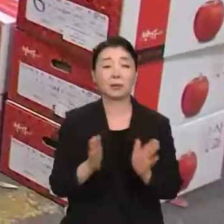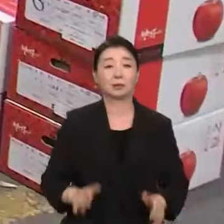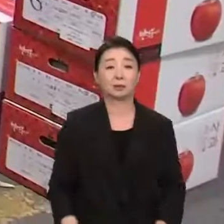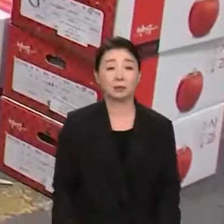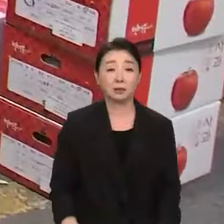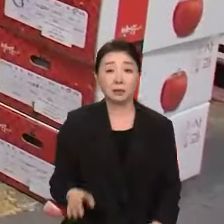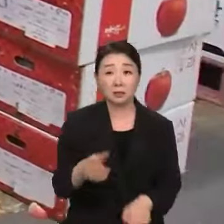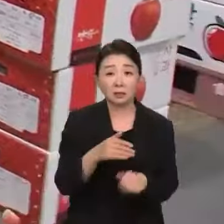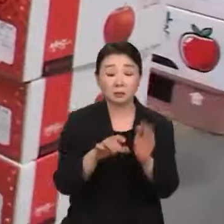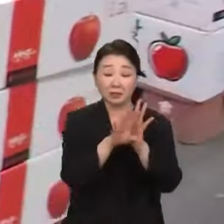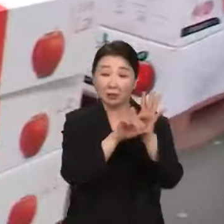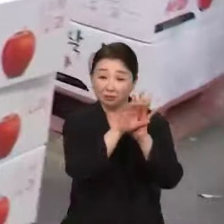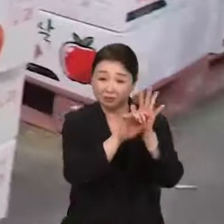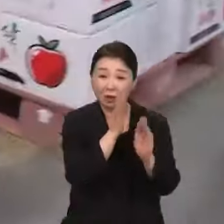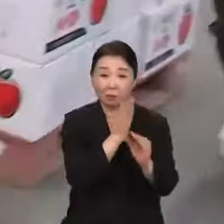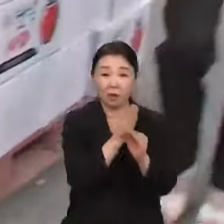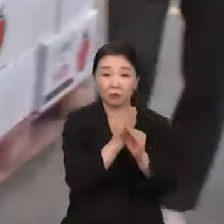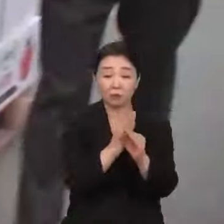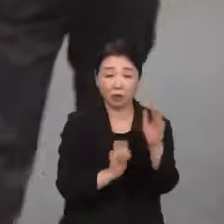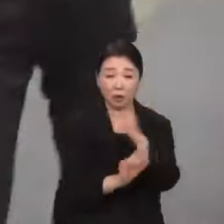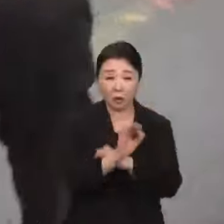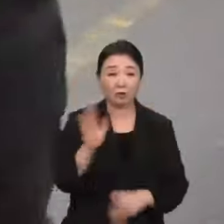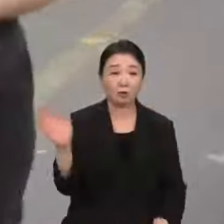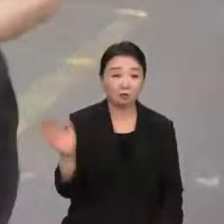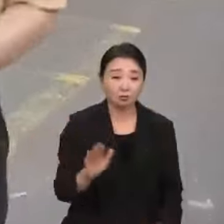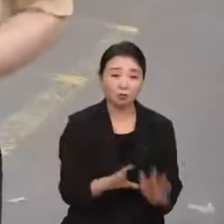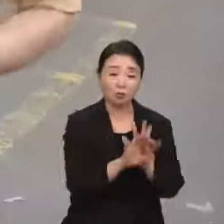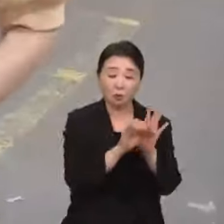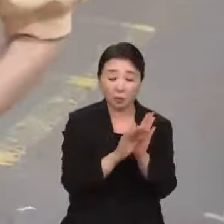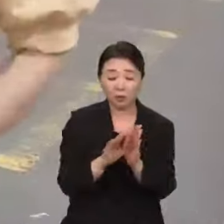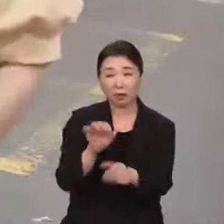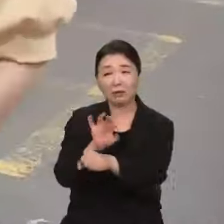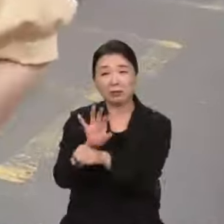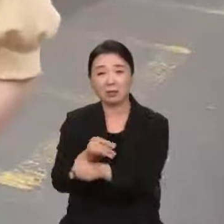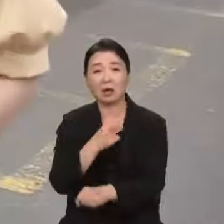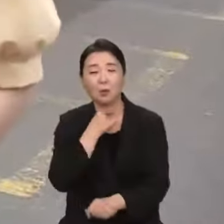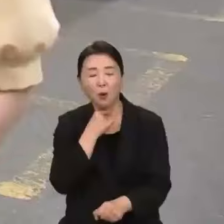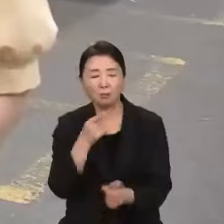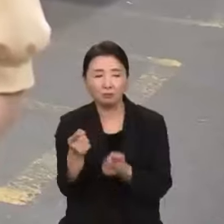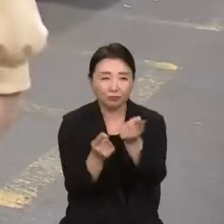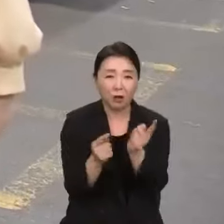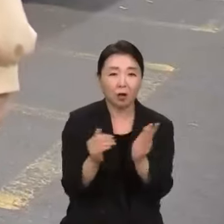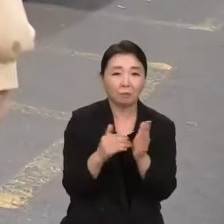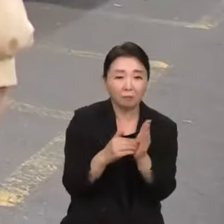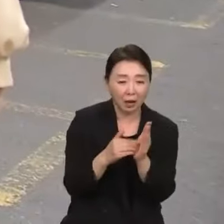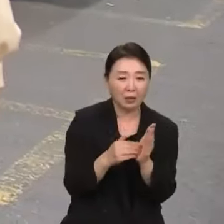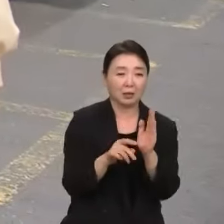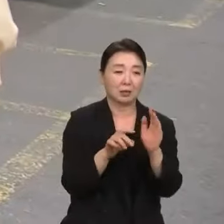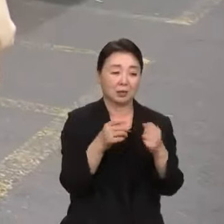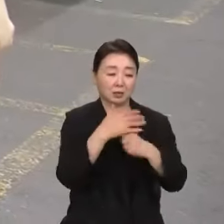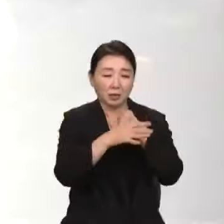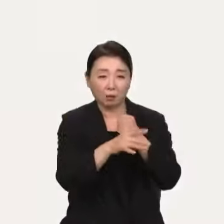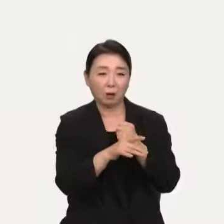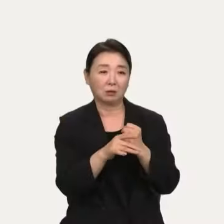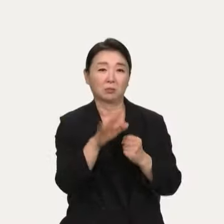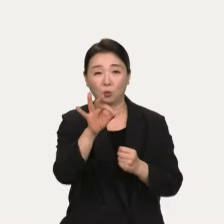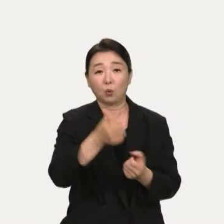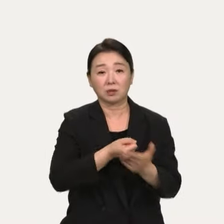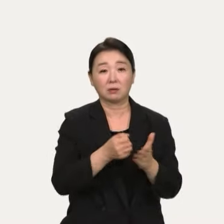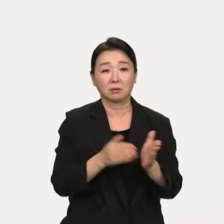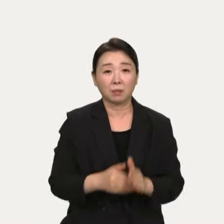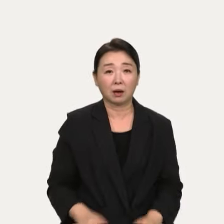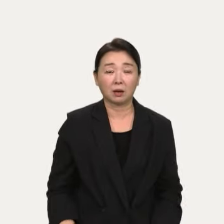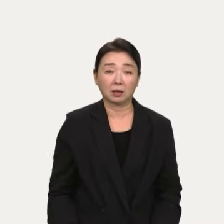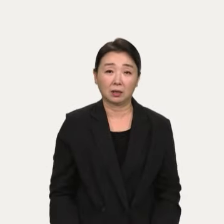지금 사과 경매가 한창인데요. 이른 아침부터 경매사와 도매상들의 흥정을 통해 사과 도매가가 결정됩니다.